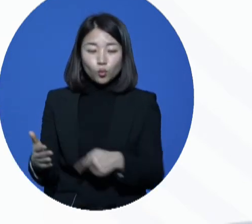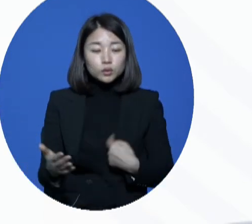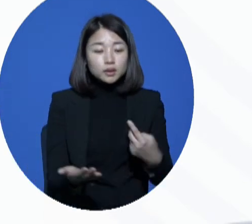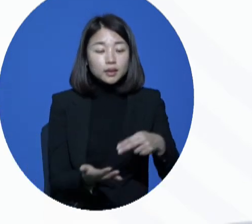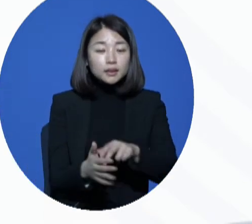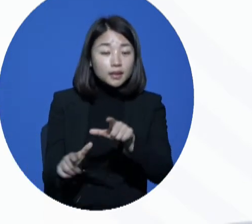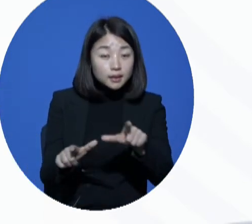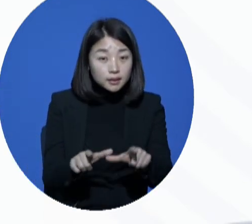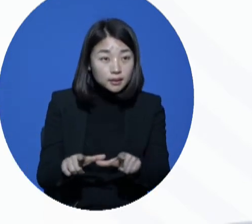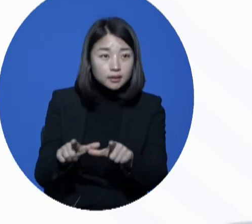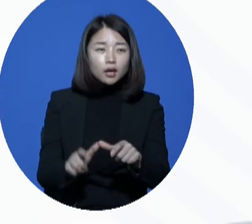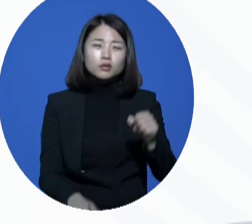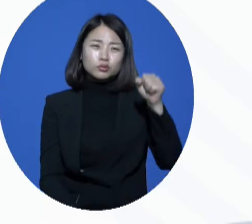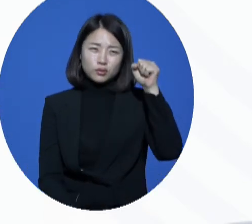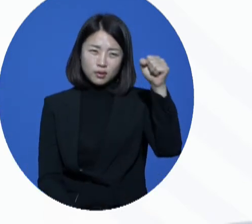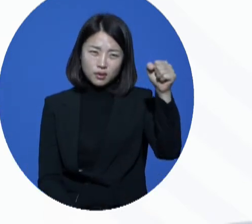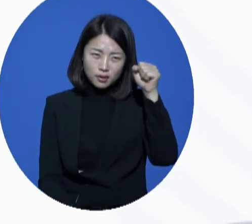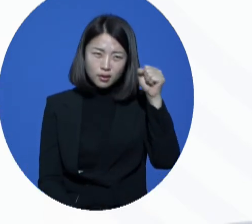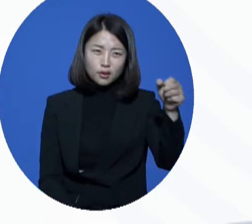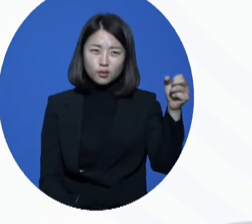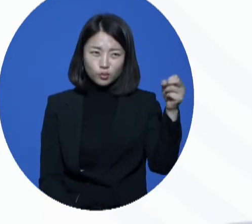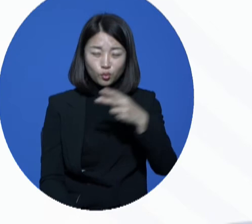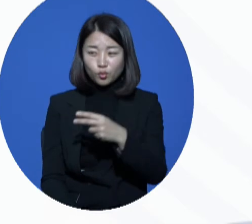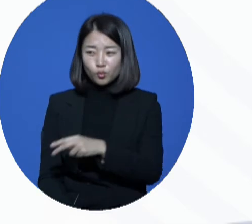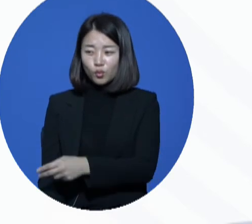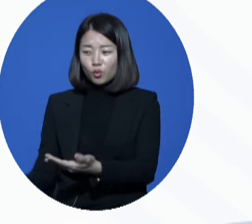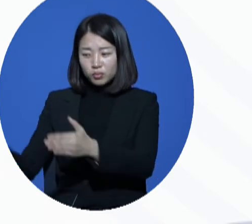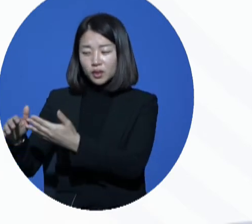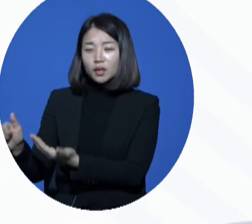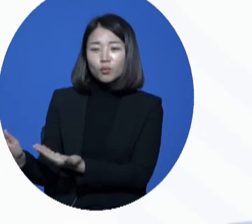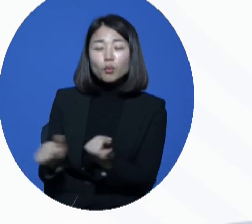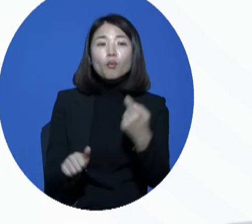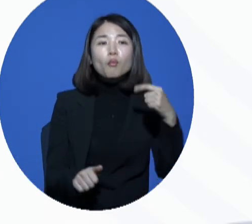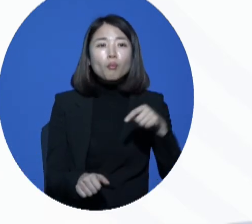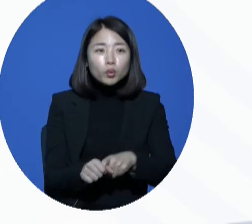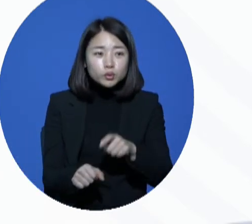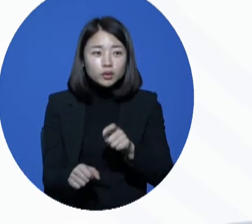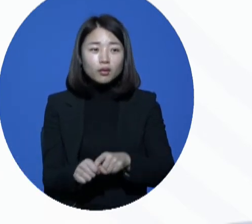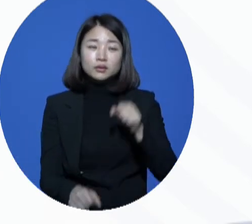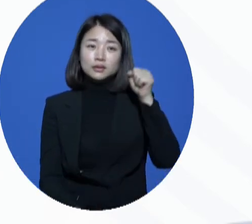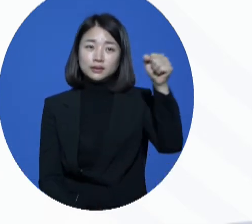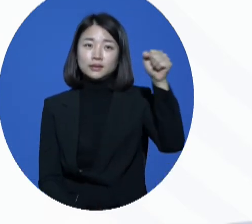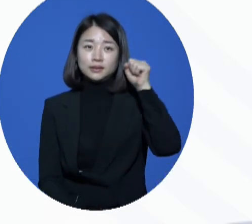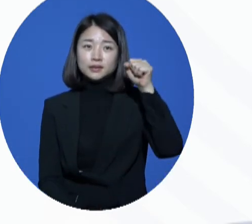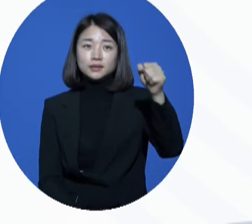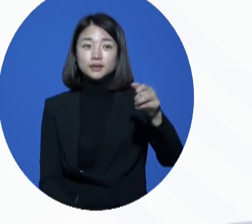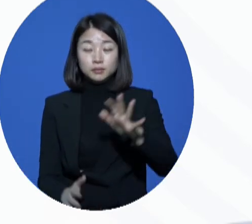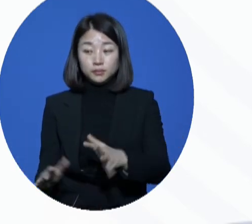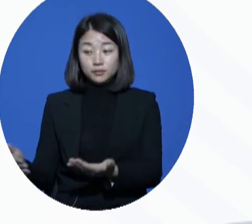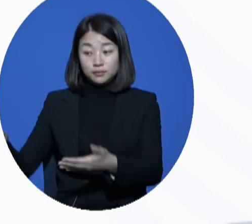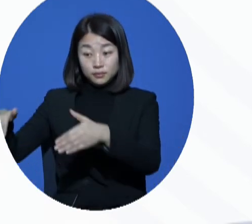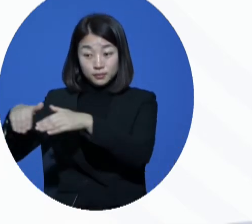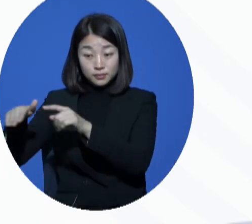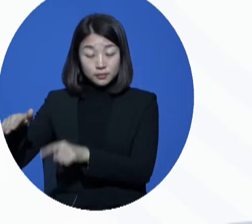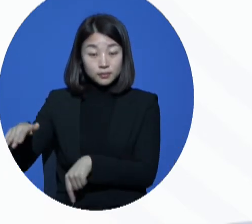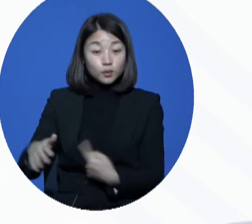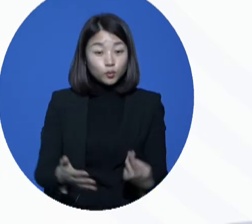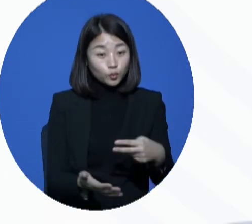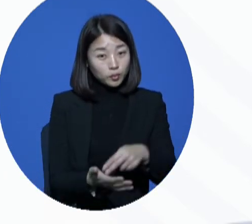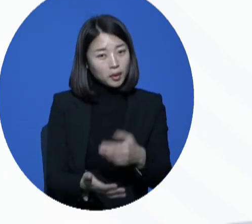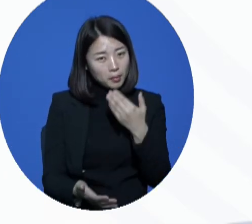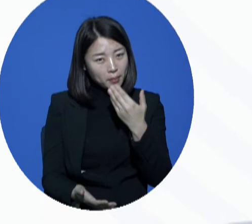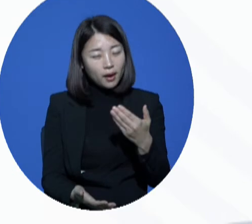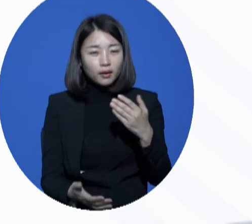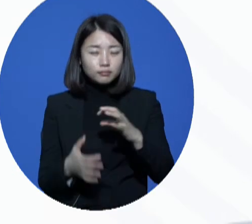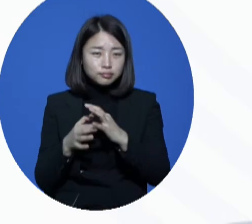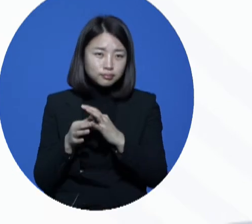열악한 환경에서 살면서 투쟁하고 동료들을 또 이제 이끌어내고 이러한 운동이 있었기 때문에 지금까지 탈시설이 가능하지